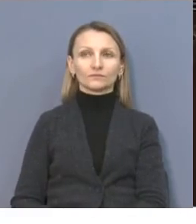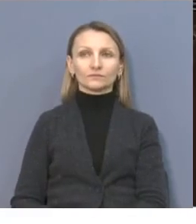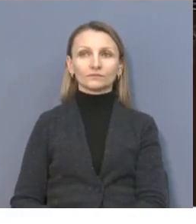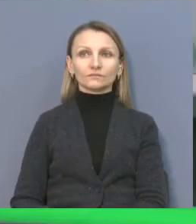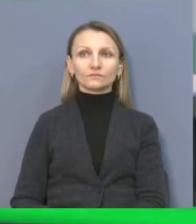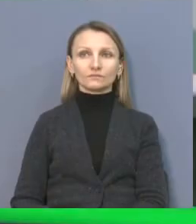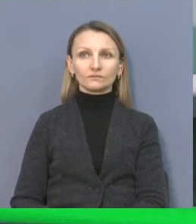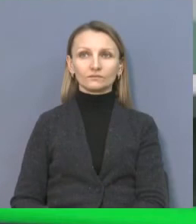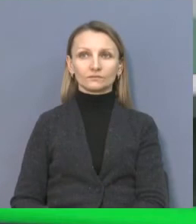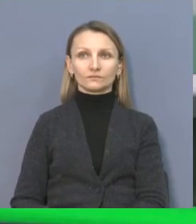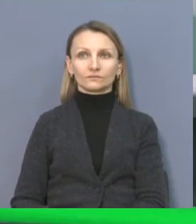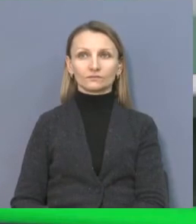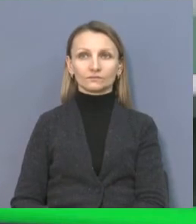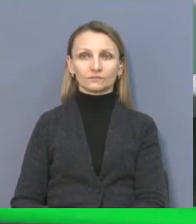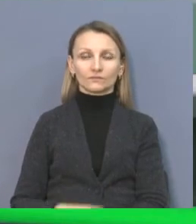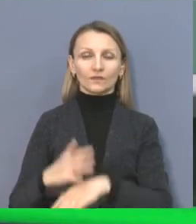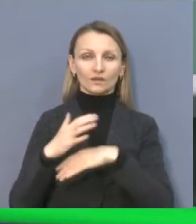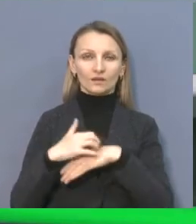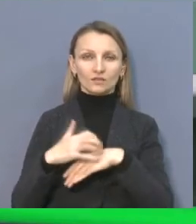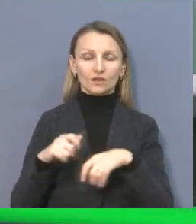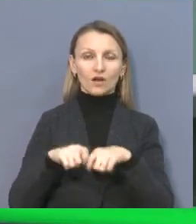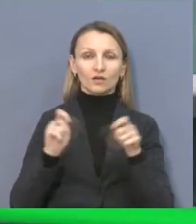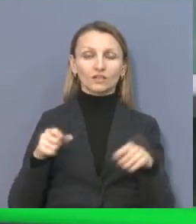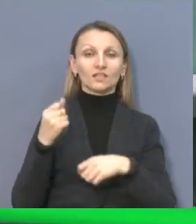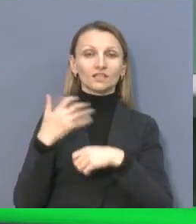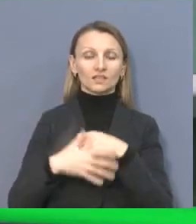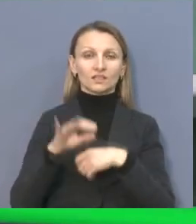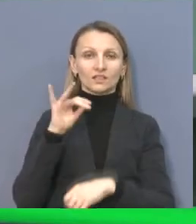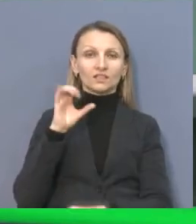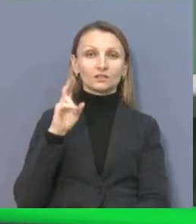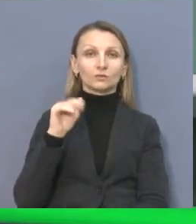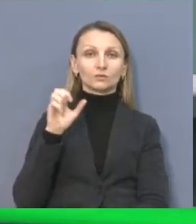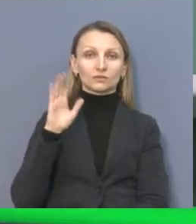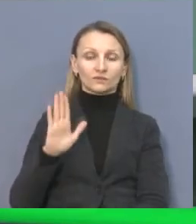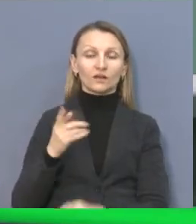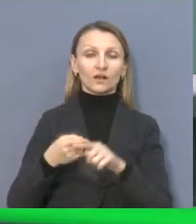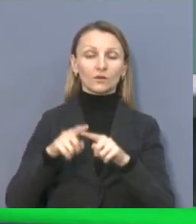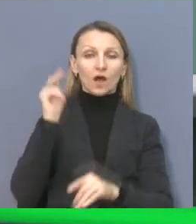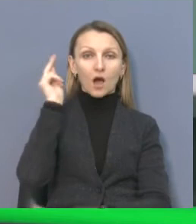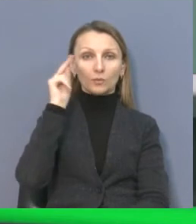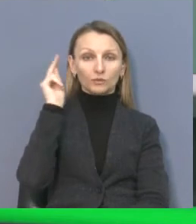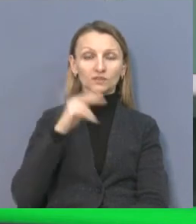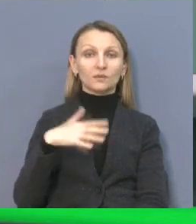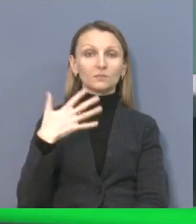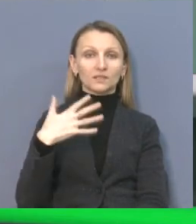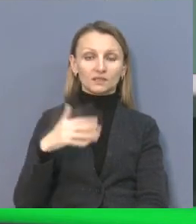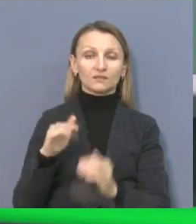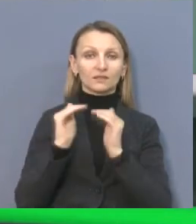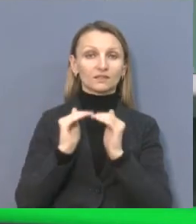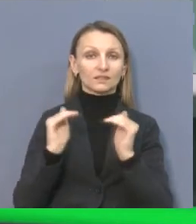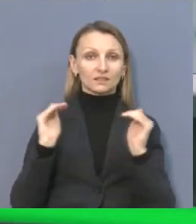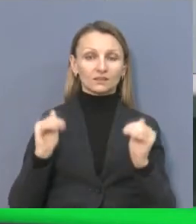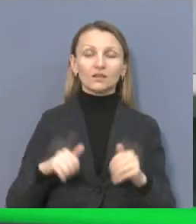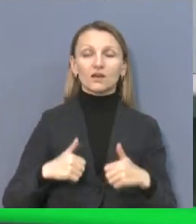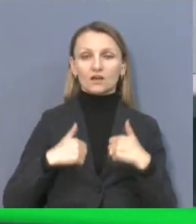вперёд кокшетау открыт центр искусств работа объекта в котором обучается более 50 учеников стремительно